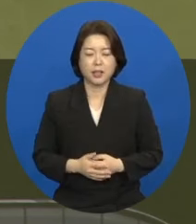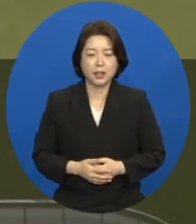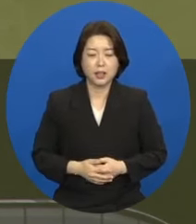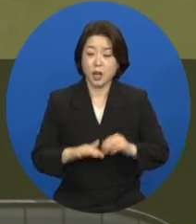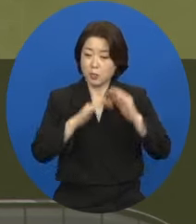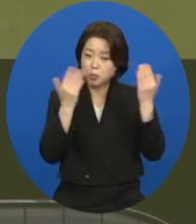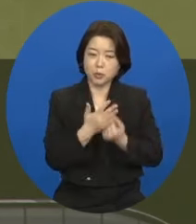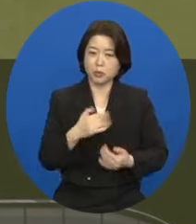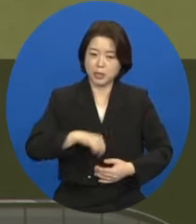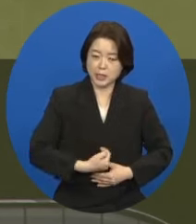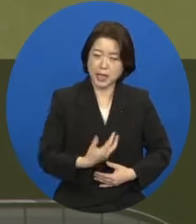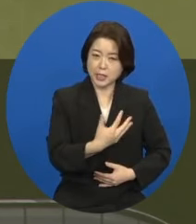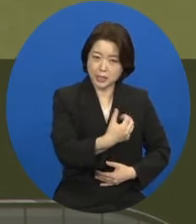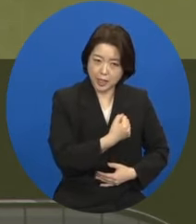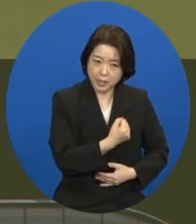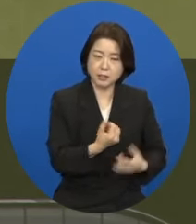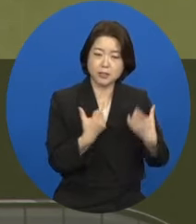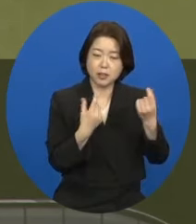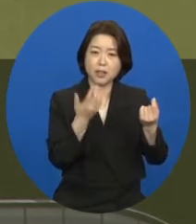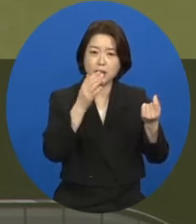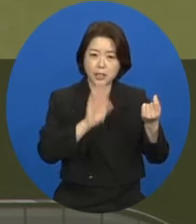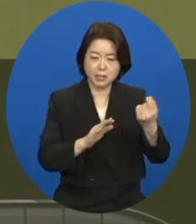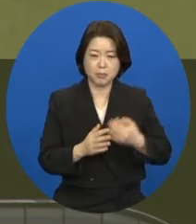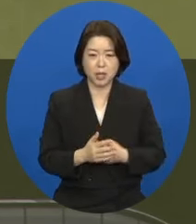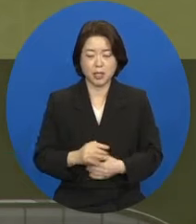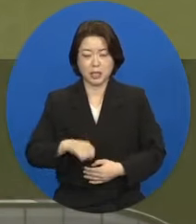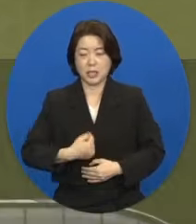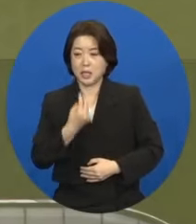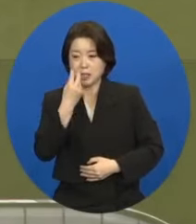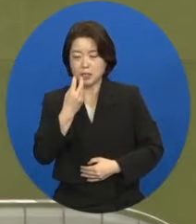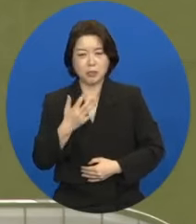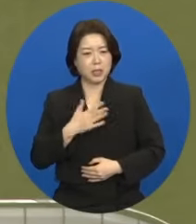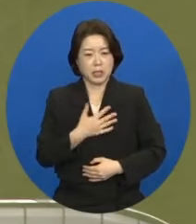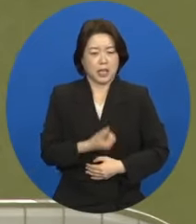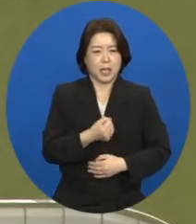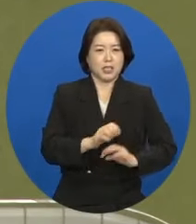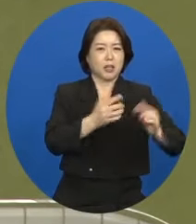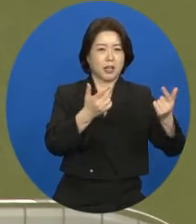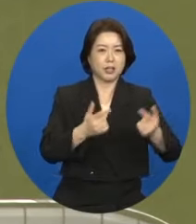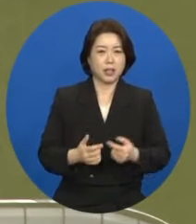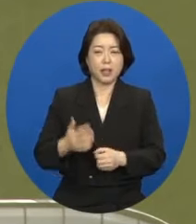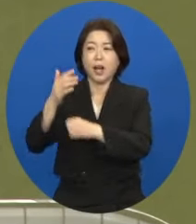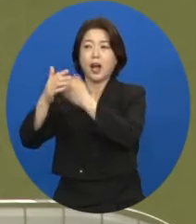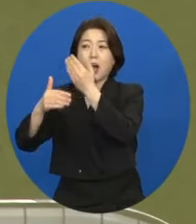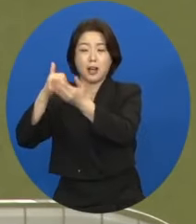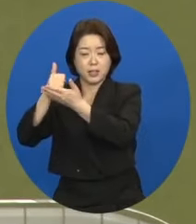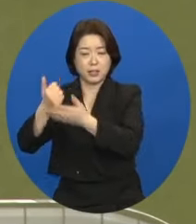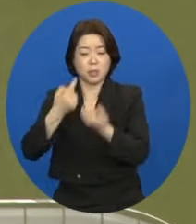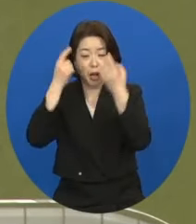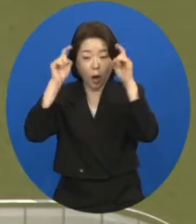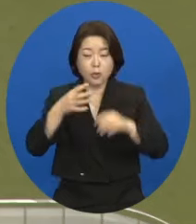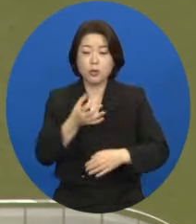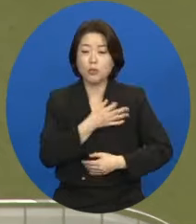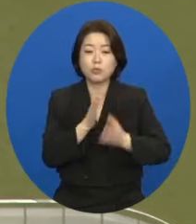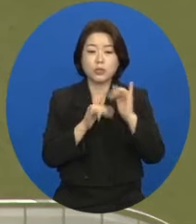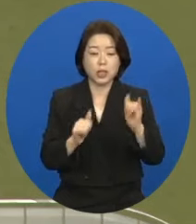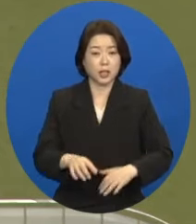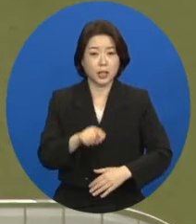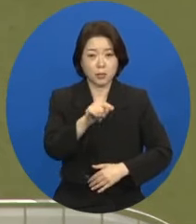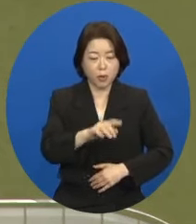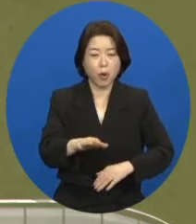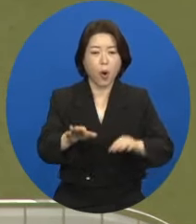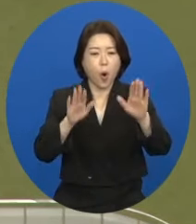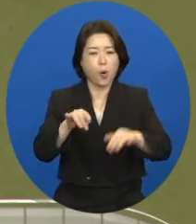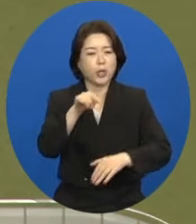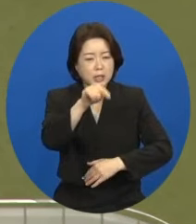같았지만 그의 생명조차도 그의 것이 아니었습니다. 하나님이 그 어리석은 부자에게 뭐라고 하냐면 오늘 너의